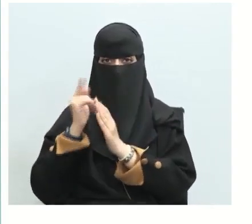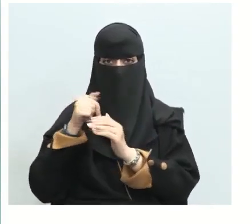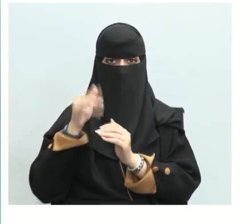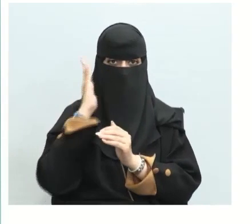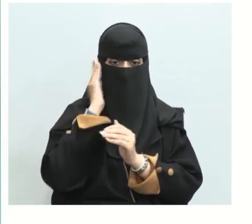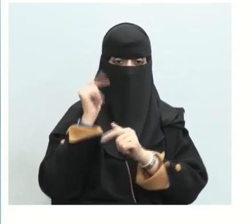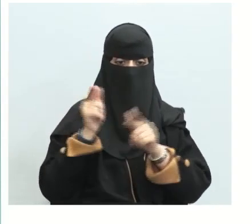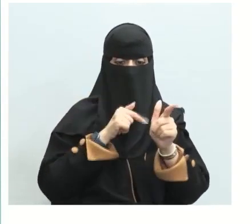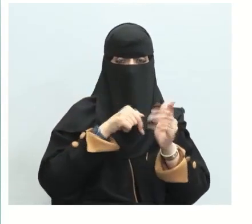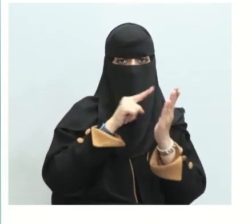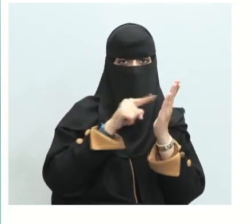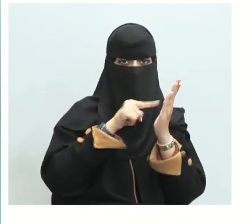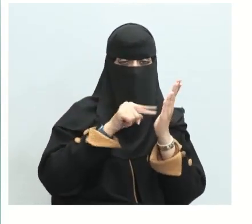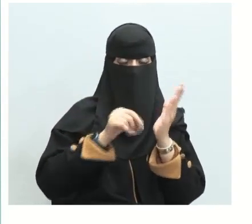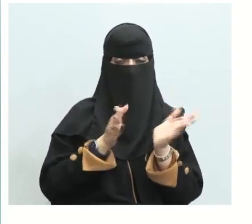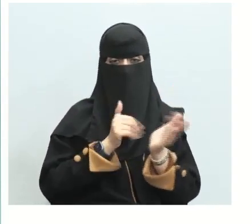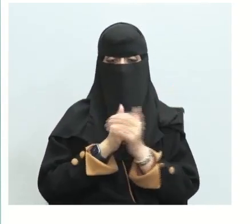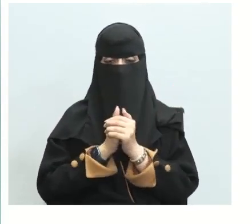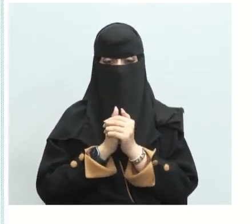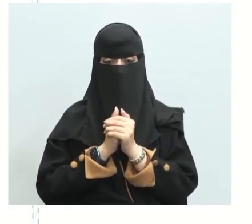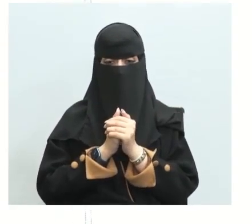الهواتف الذكية أو الأجهزة اللوحية.